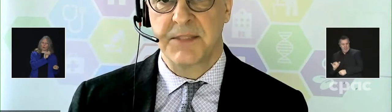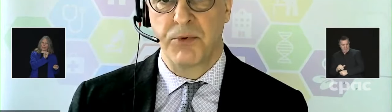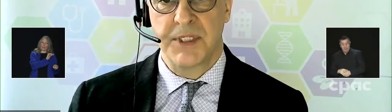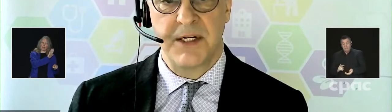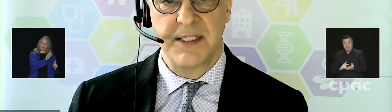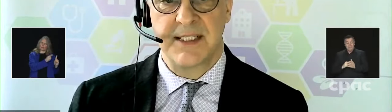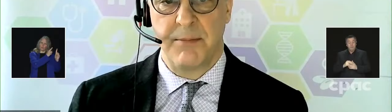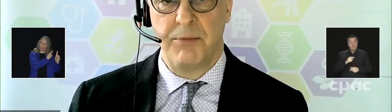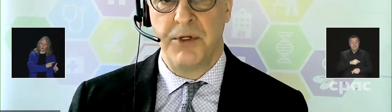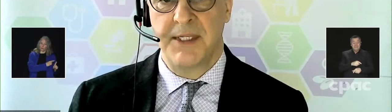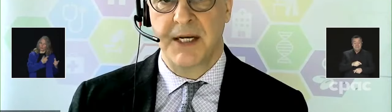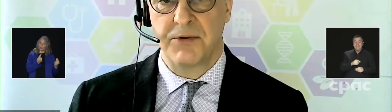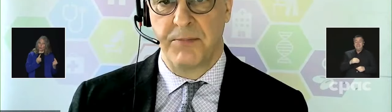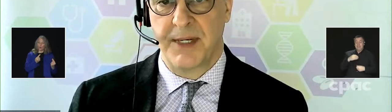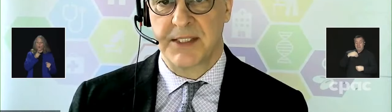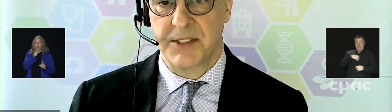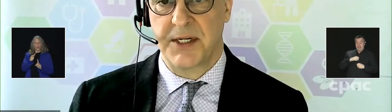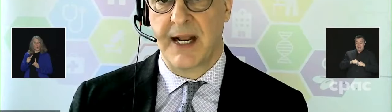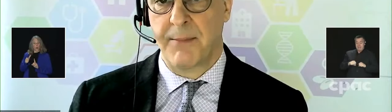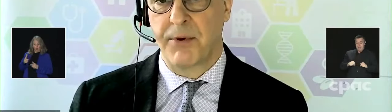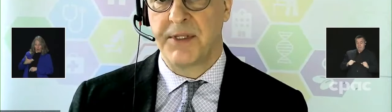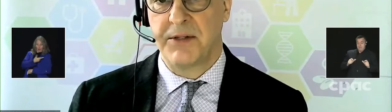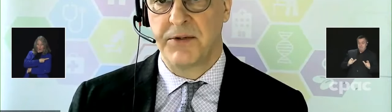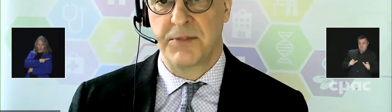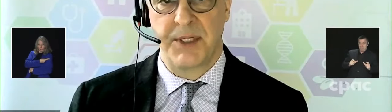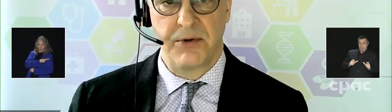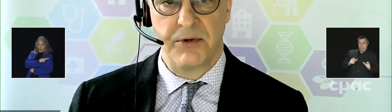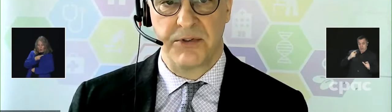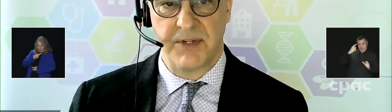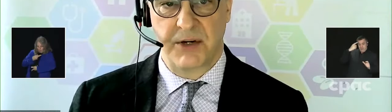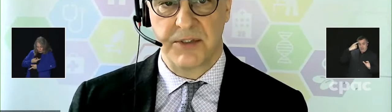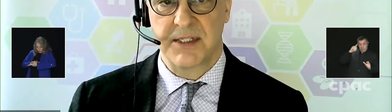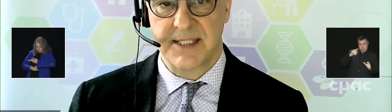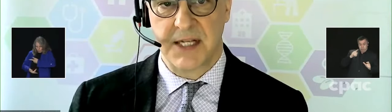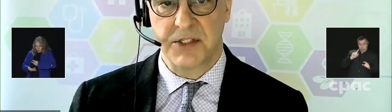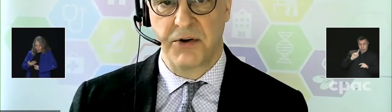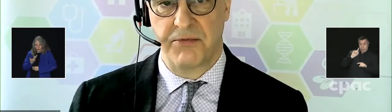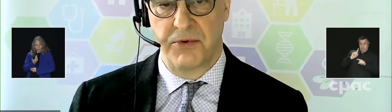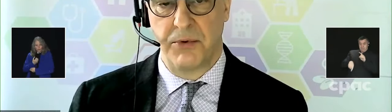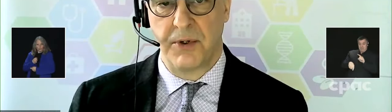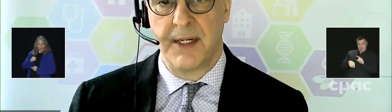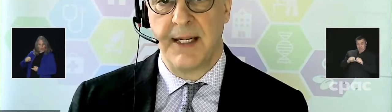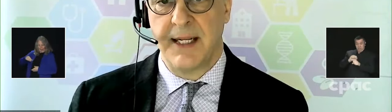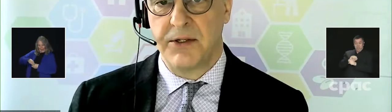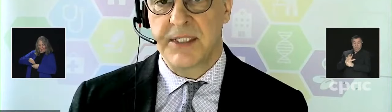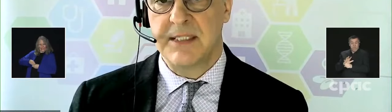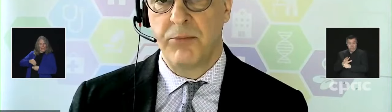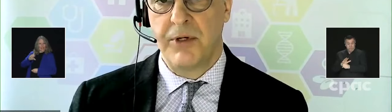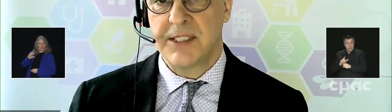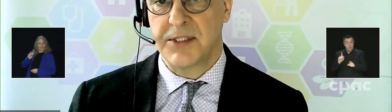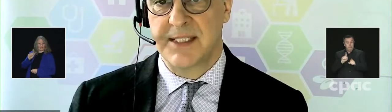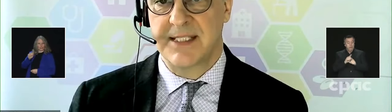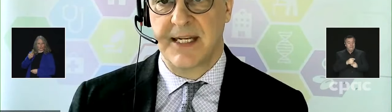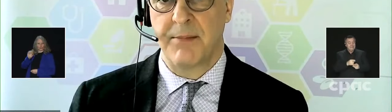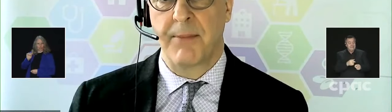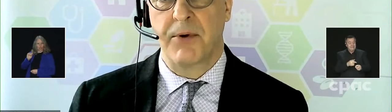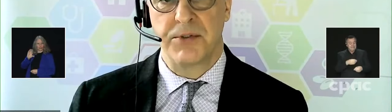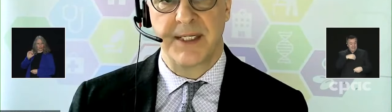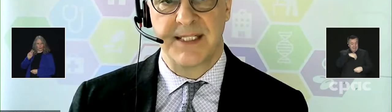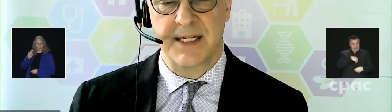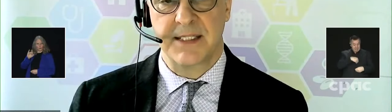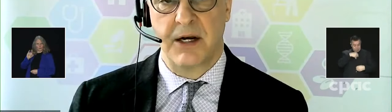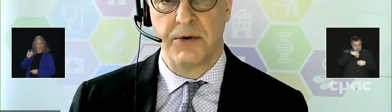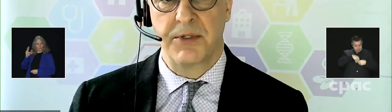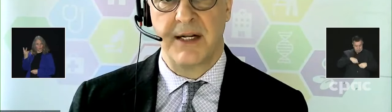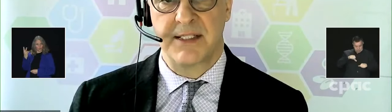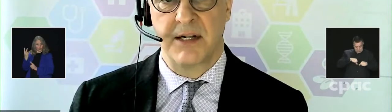c'est-à-dire d'exposer le système immunitaire d'une personne à la protéine de spécule du virus SARS-CoV-2 et de stimuler ce système à produire